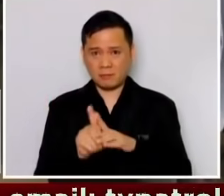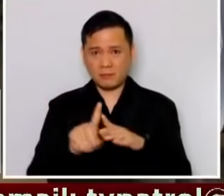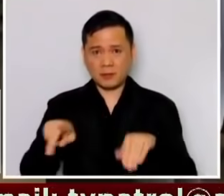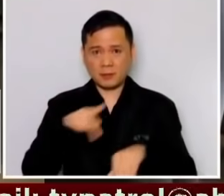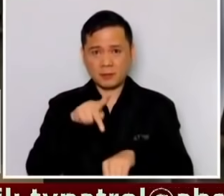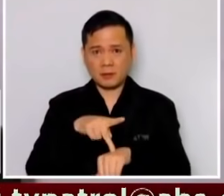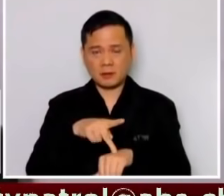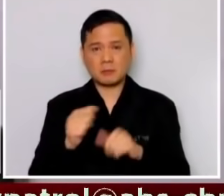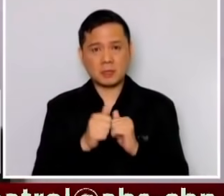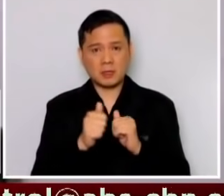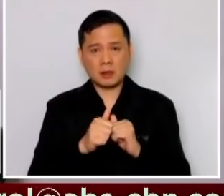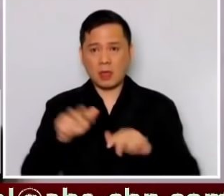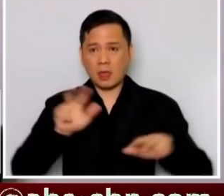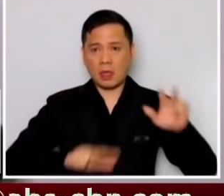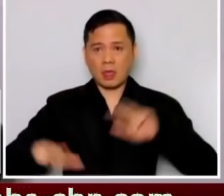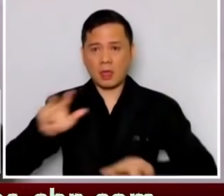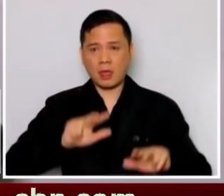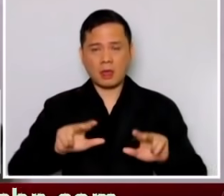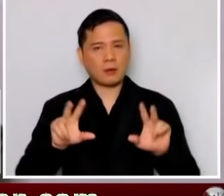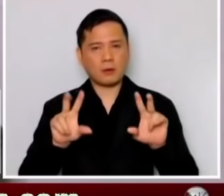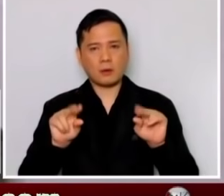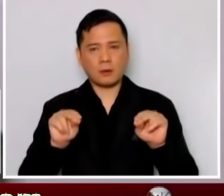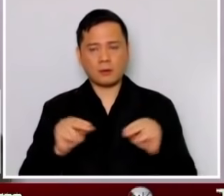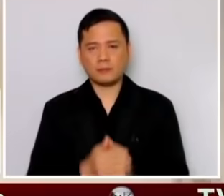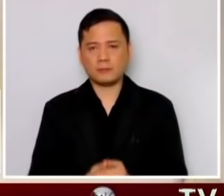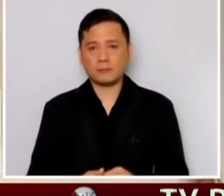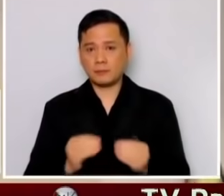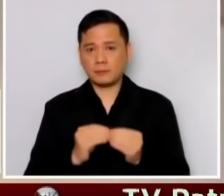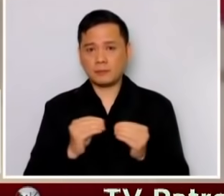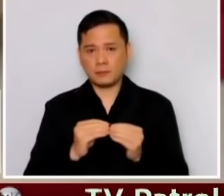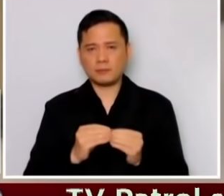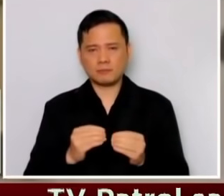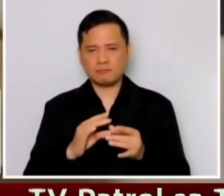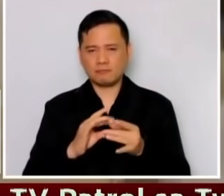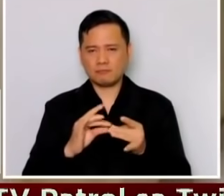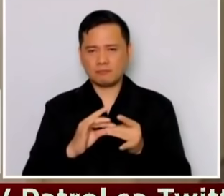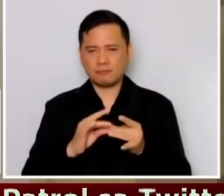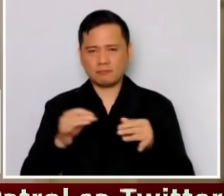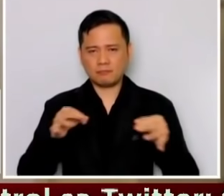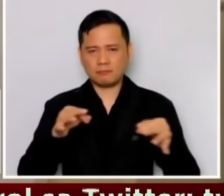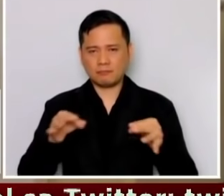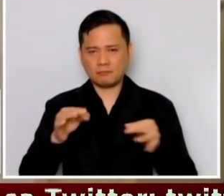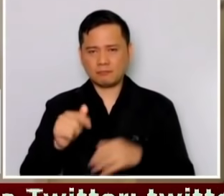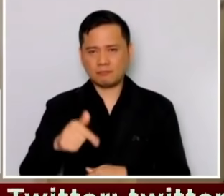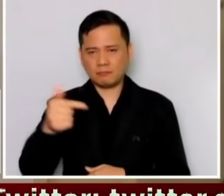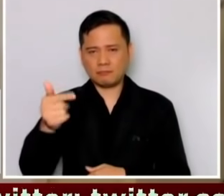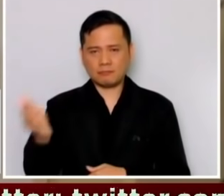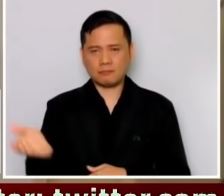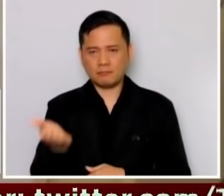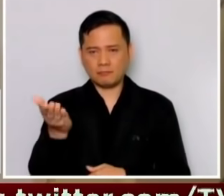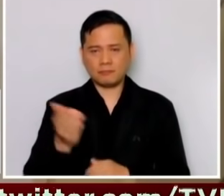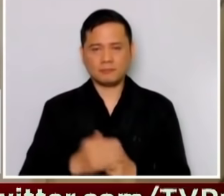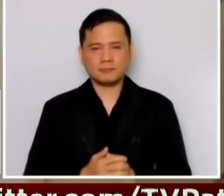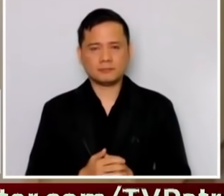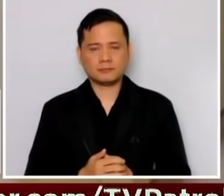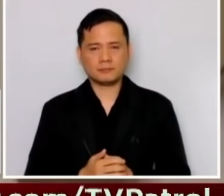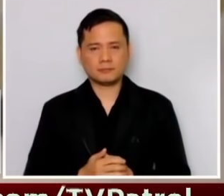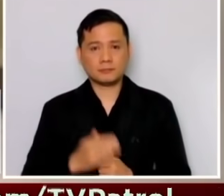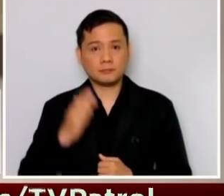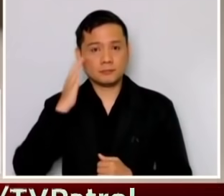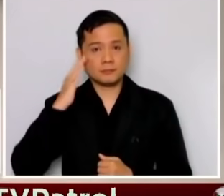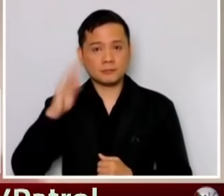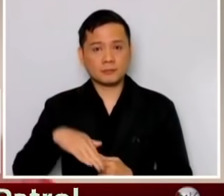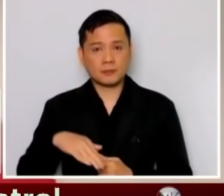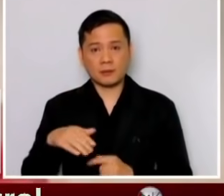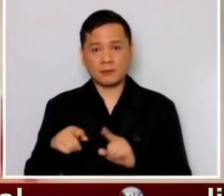Kung susuriin ang mga pangunahing datos mula South Africa, nakikitang bagamat mas nakakahawa ang Omicron variant,